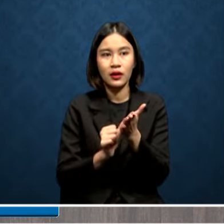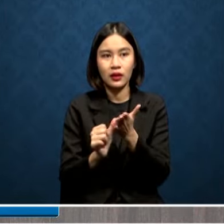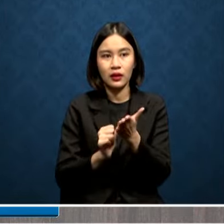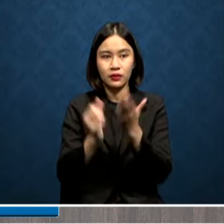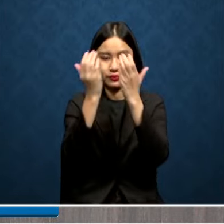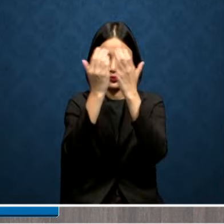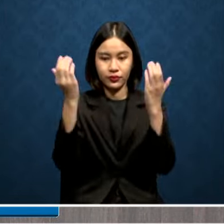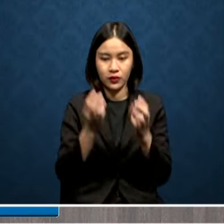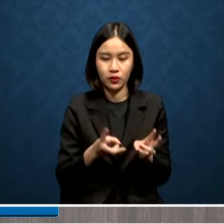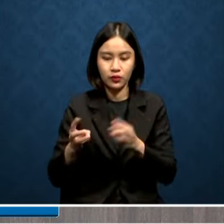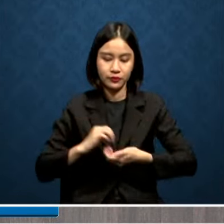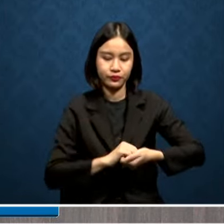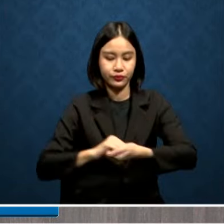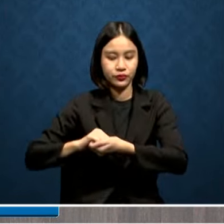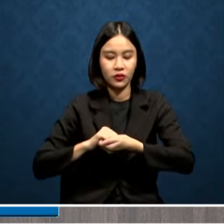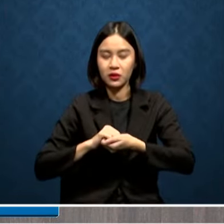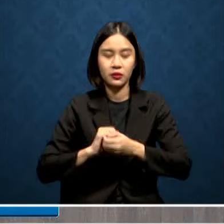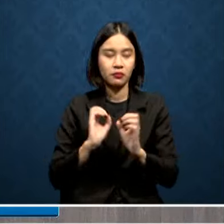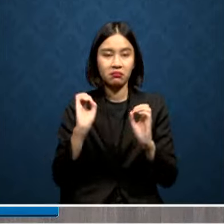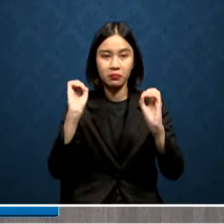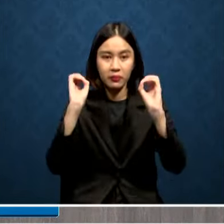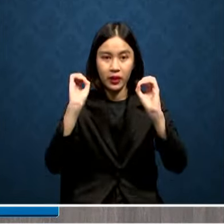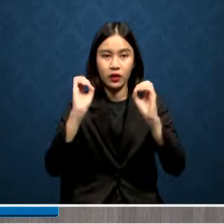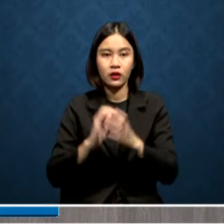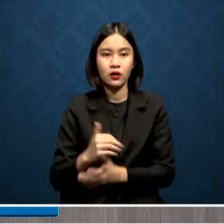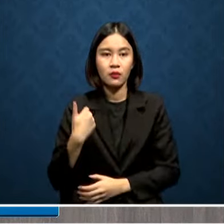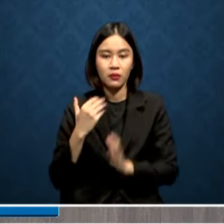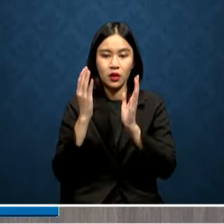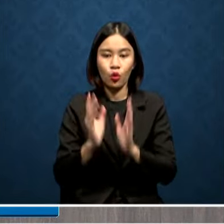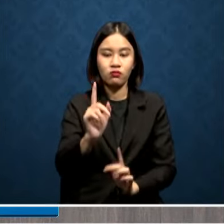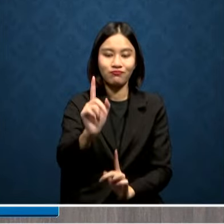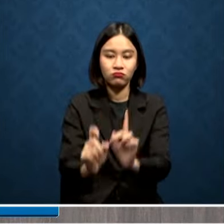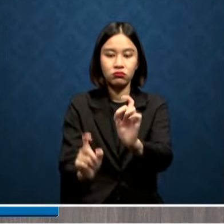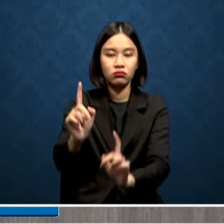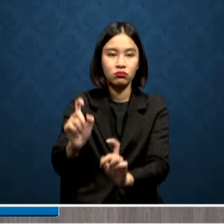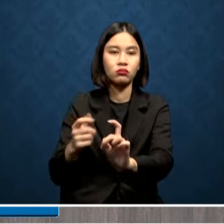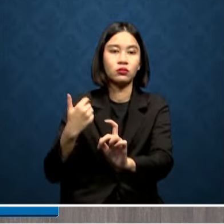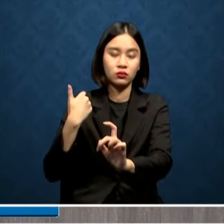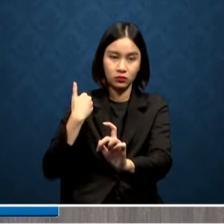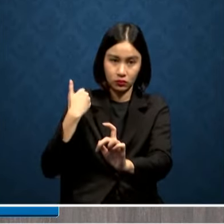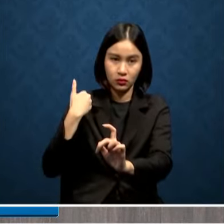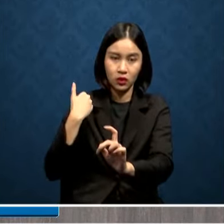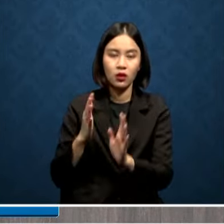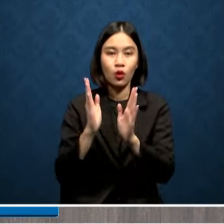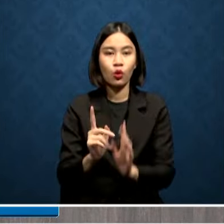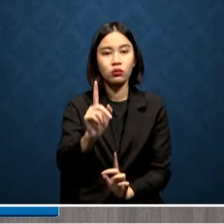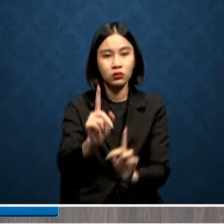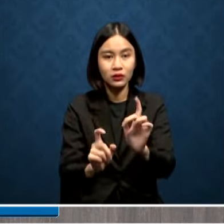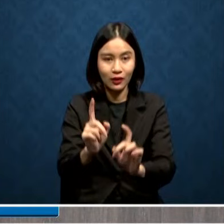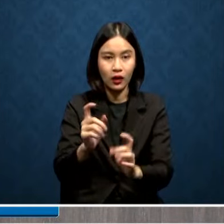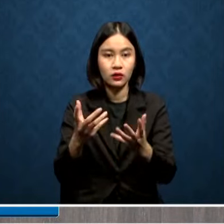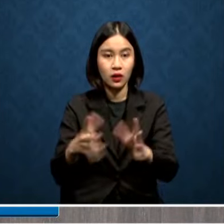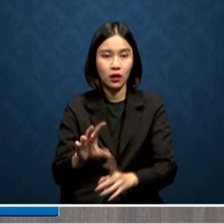โดยสันติไม่เคยเกิดขึ้นได้จนมีผู้คนล้มตายกันก่อนพอมีผู้คนล้มตายกัน